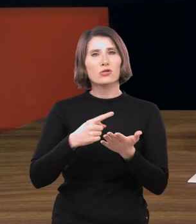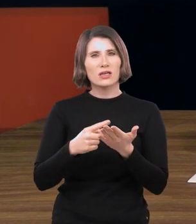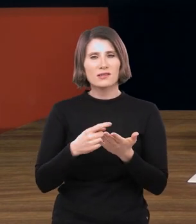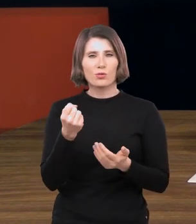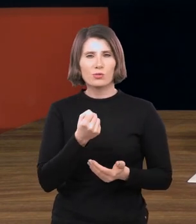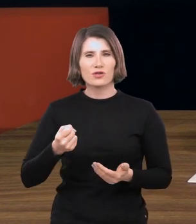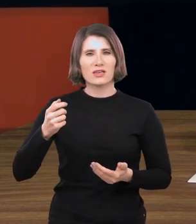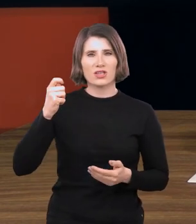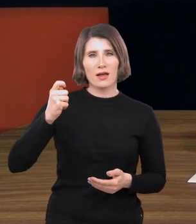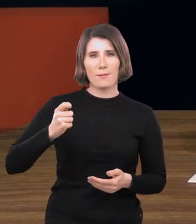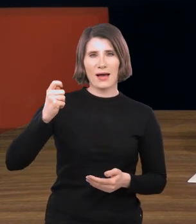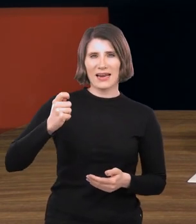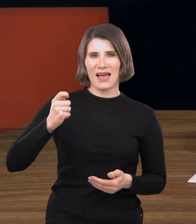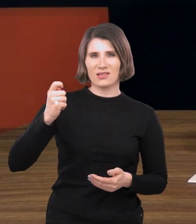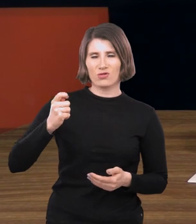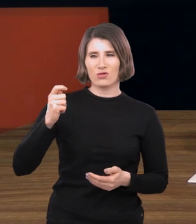jako